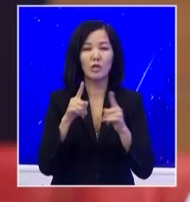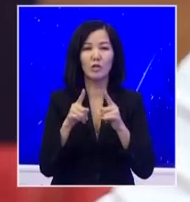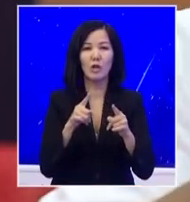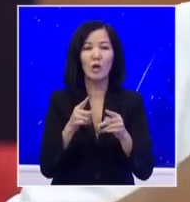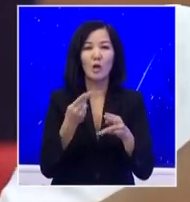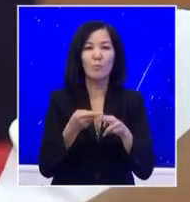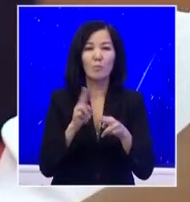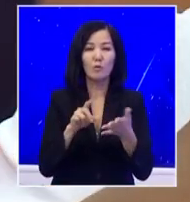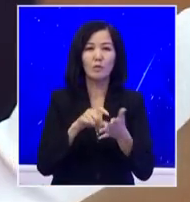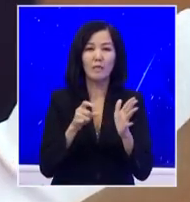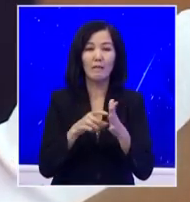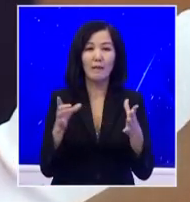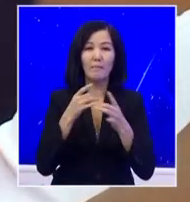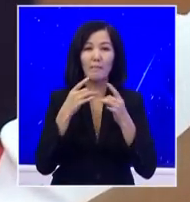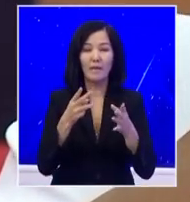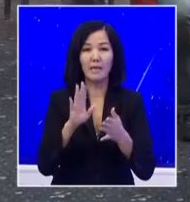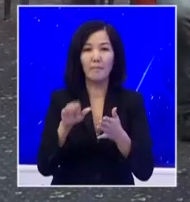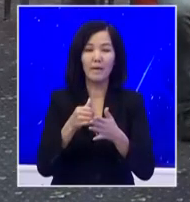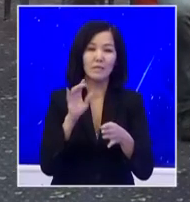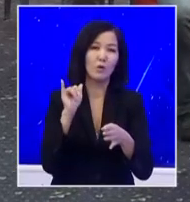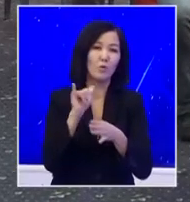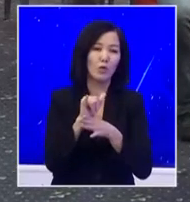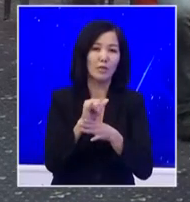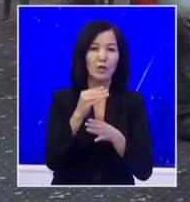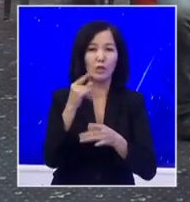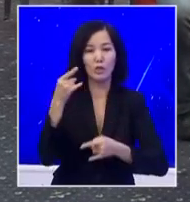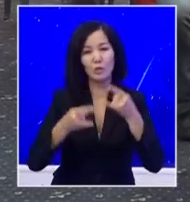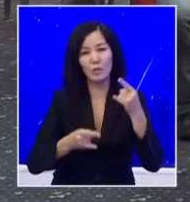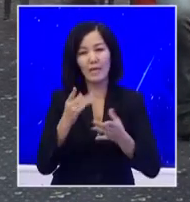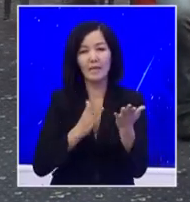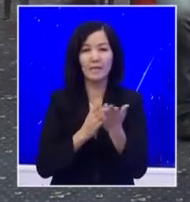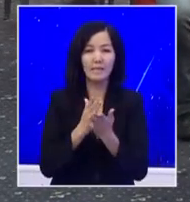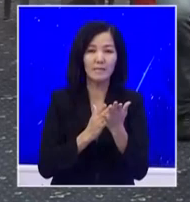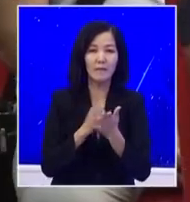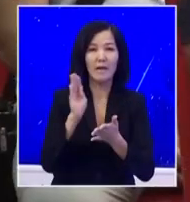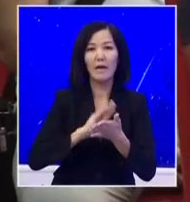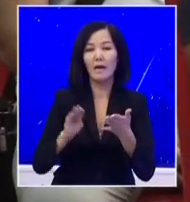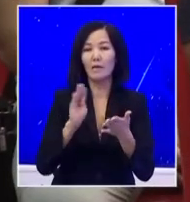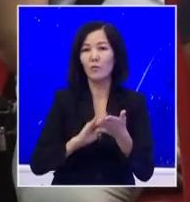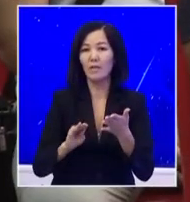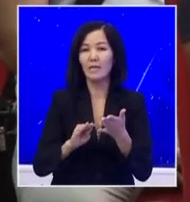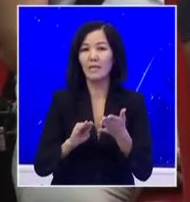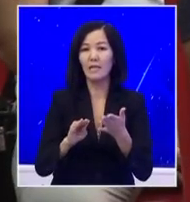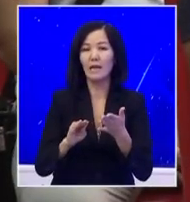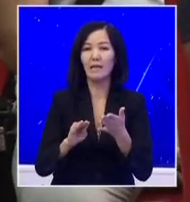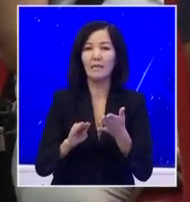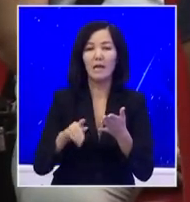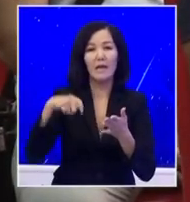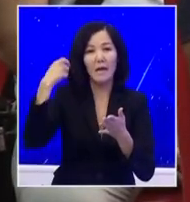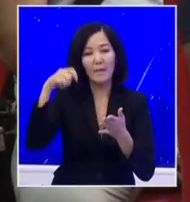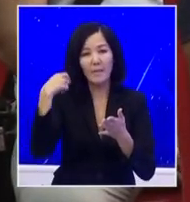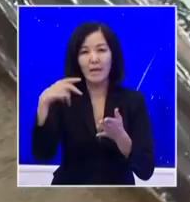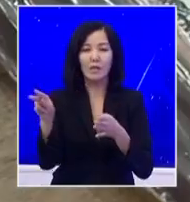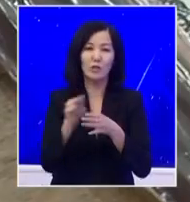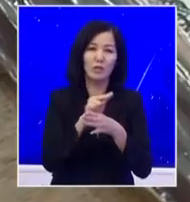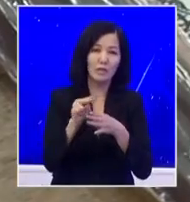бүгін мерекенің лебеседі. Басты қонақтары Жетсу телеарнасының қызметкерлері. Қаламын қару еткен тілші, тарихты таспалаған